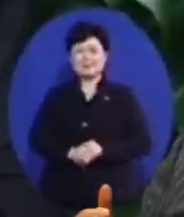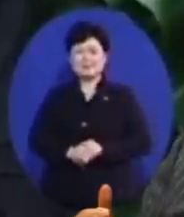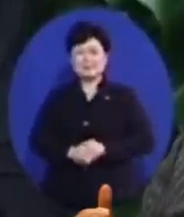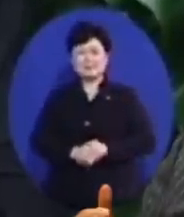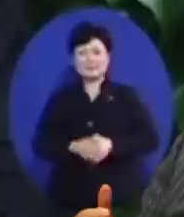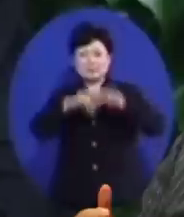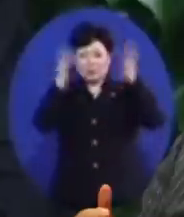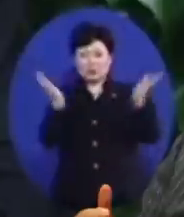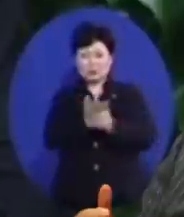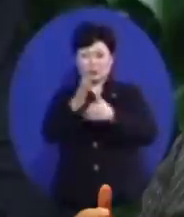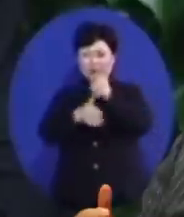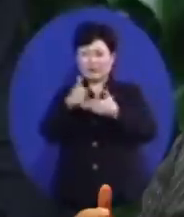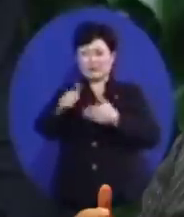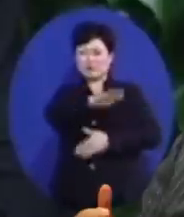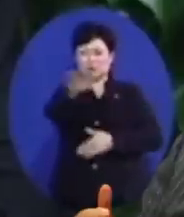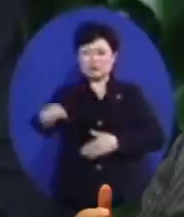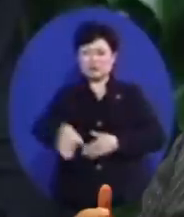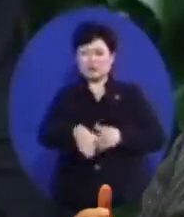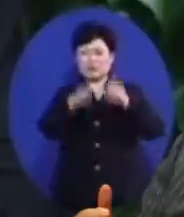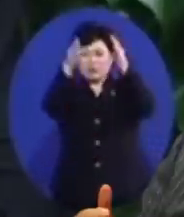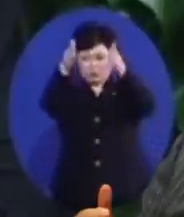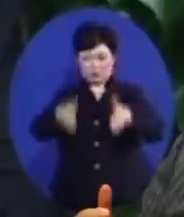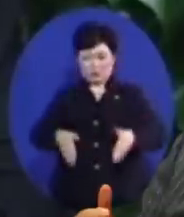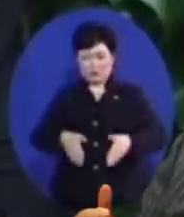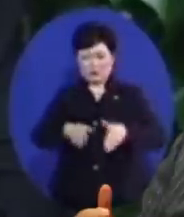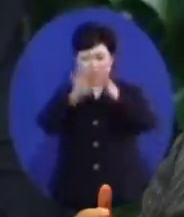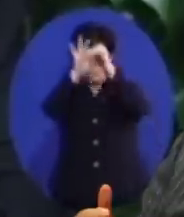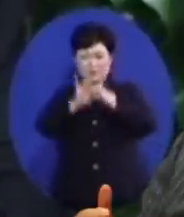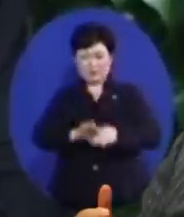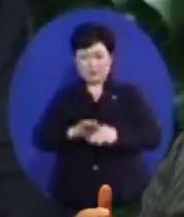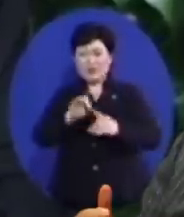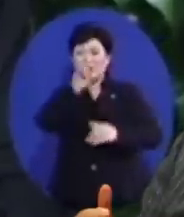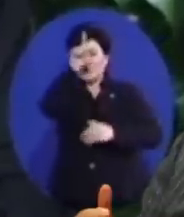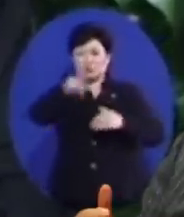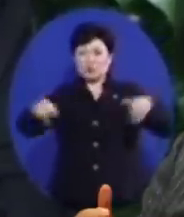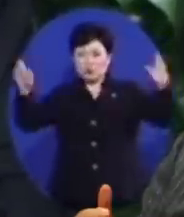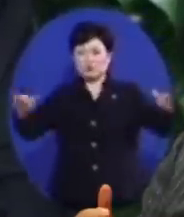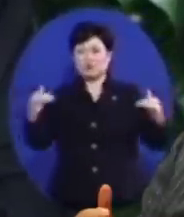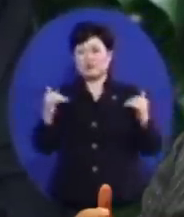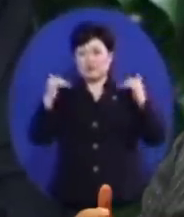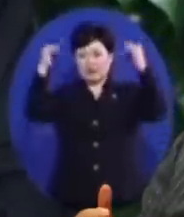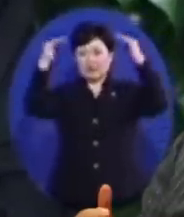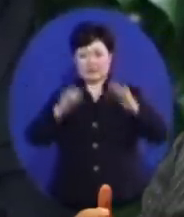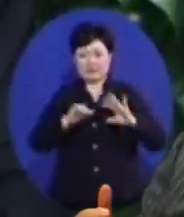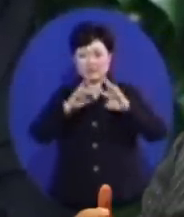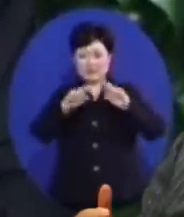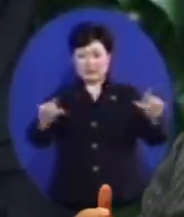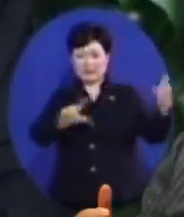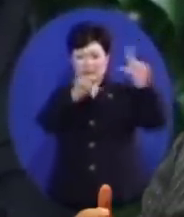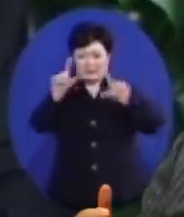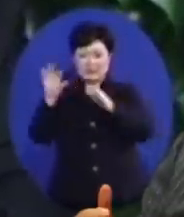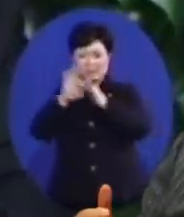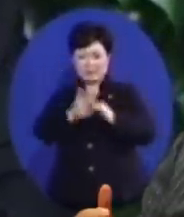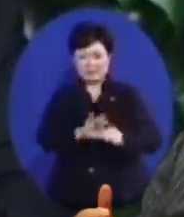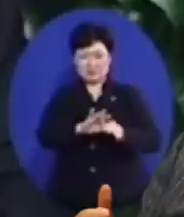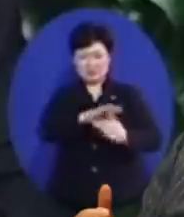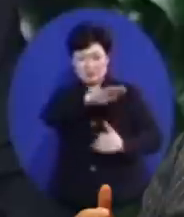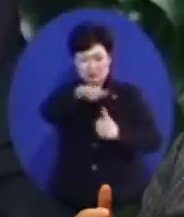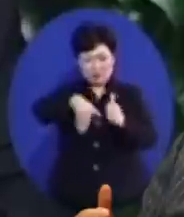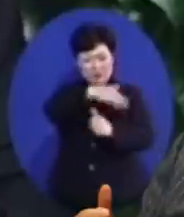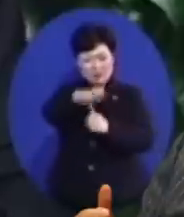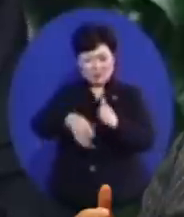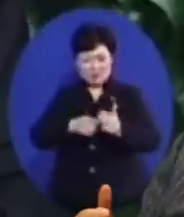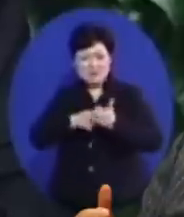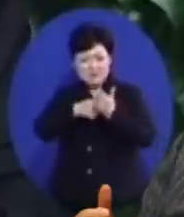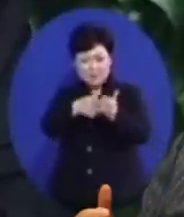이것이 다 하나님께서 우리로 하여금 독수리로 자라서 이 땅에 살면서 우리는 환경을